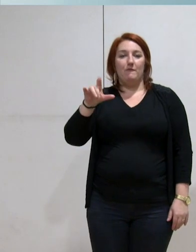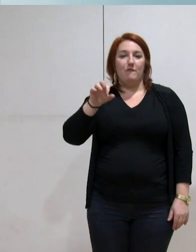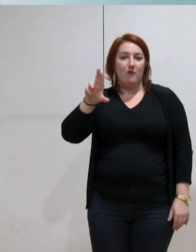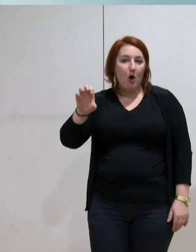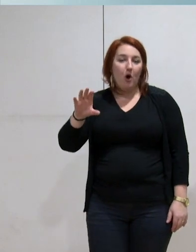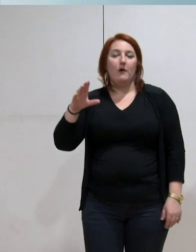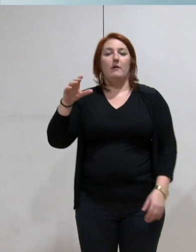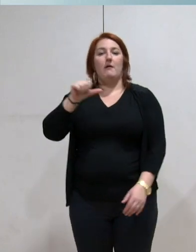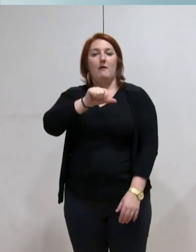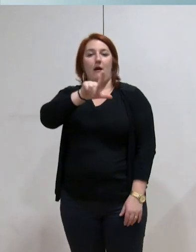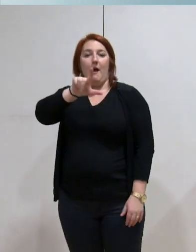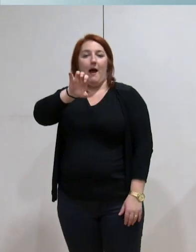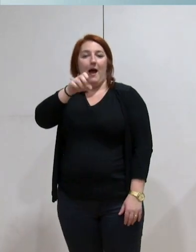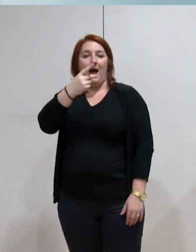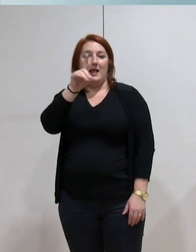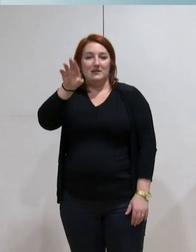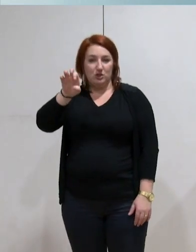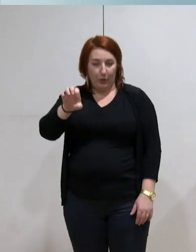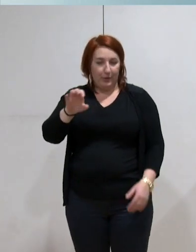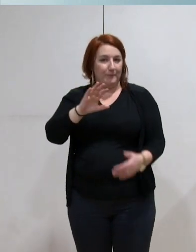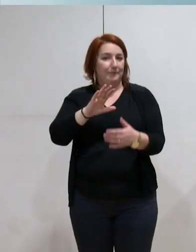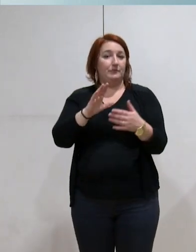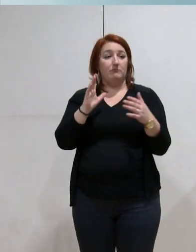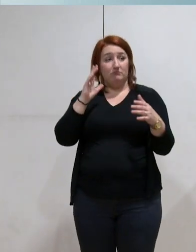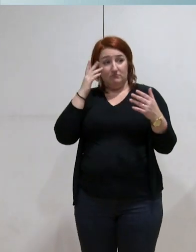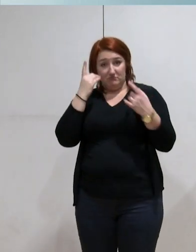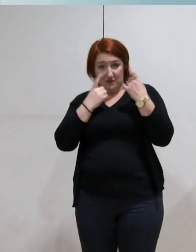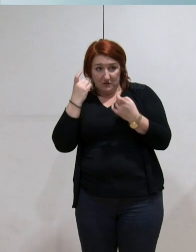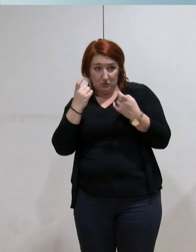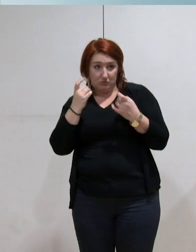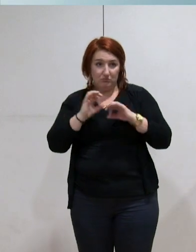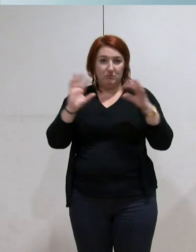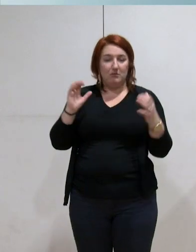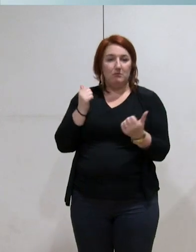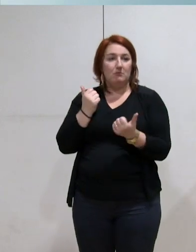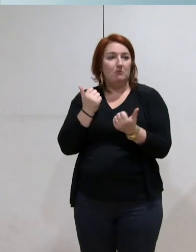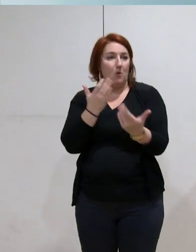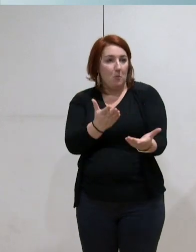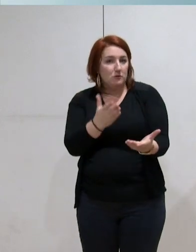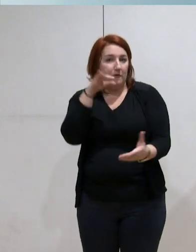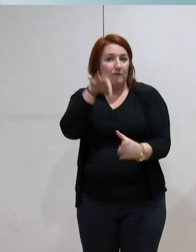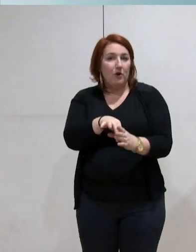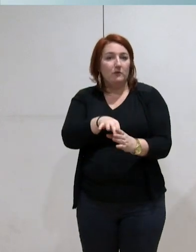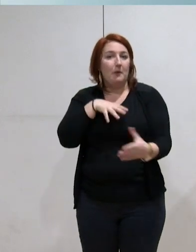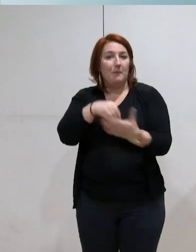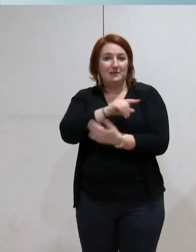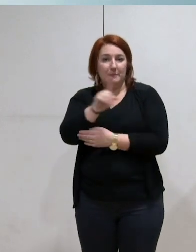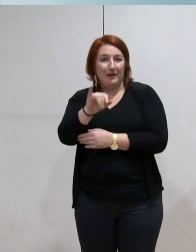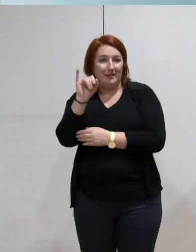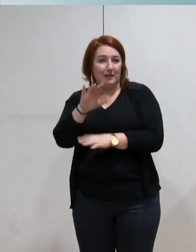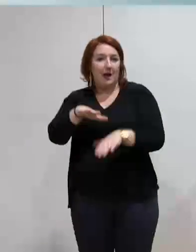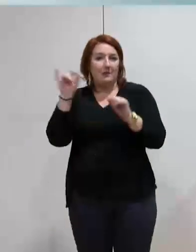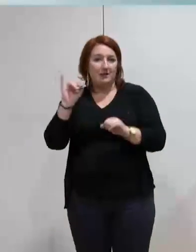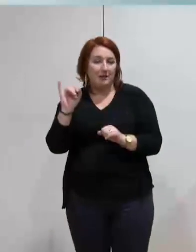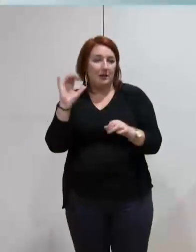Alexandre des questions non je mets au voix qui ne prend pas part au vote qui s'abstient qui vote contre qui vote